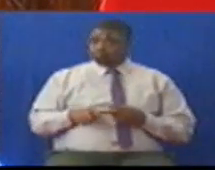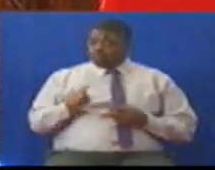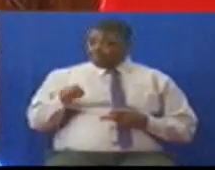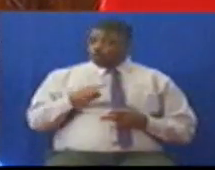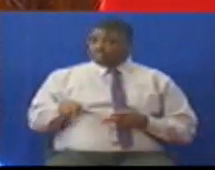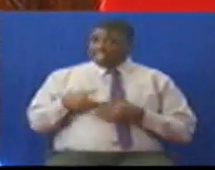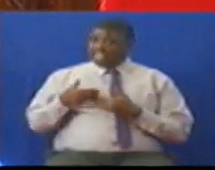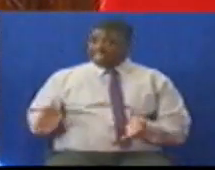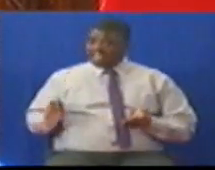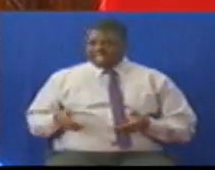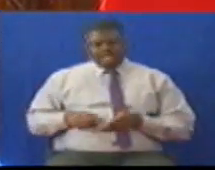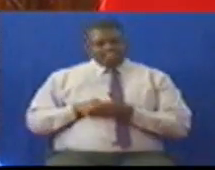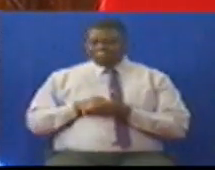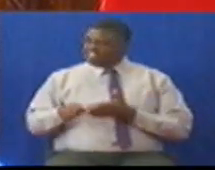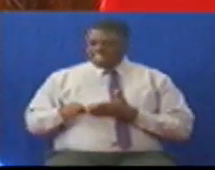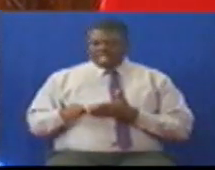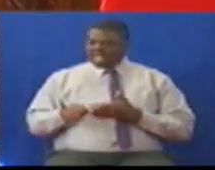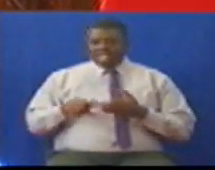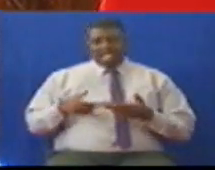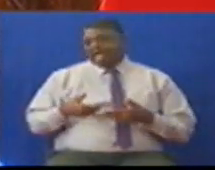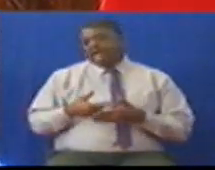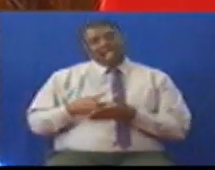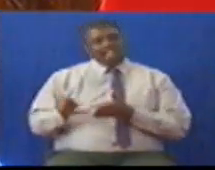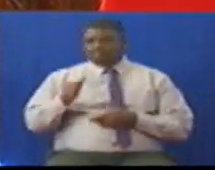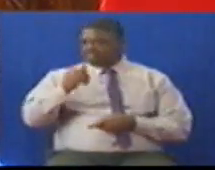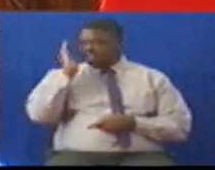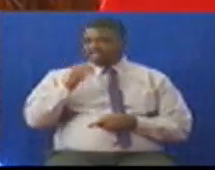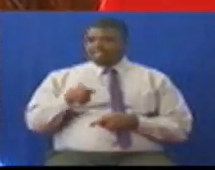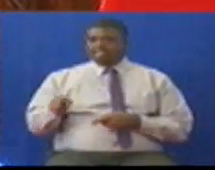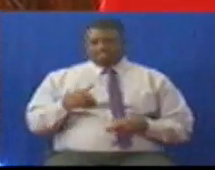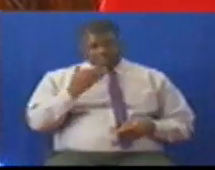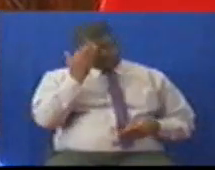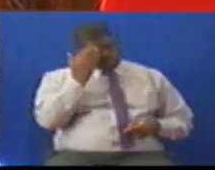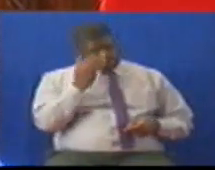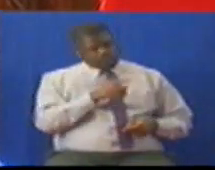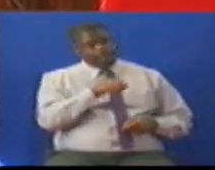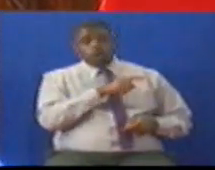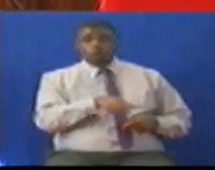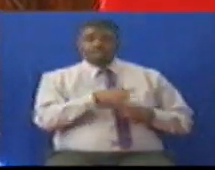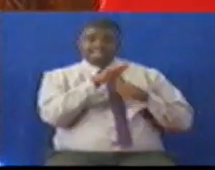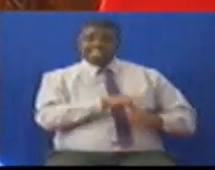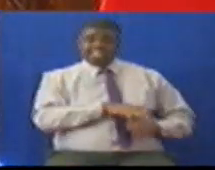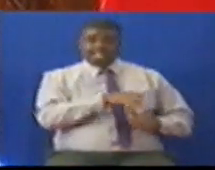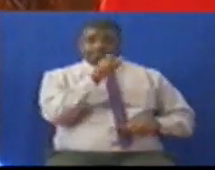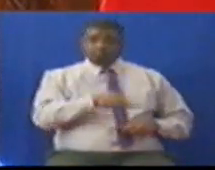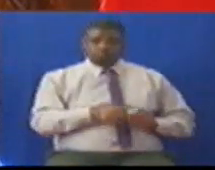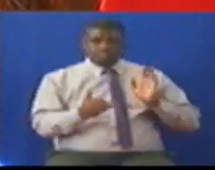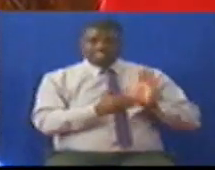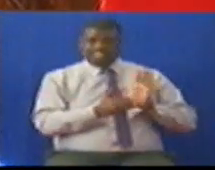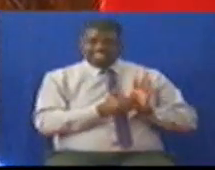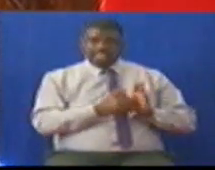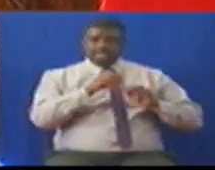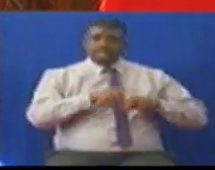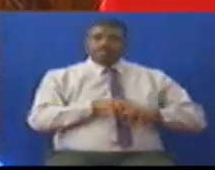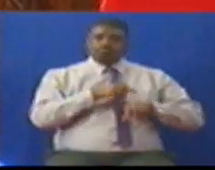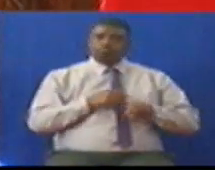serikali itaepuka kulipa fidia kwa wale wasiokuwa na hatia. Tunatambua kwamba kwa makosa yanayodhaminika mtuhumiwa kisheria anakaa mahabusu kwa muda